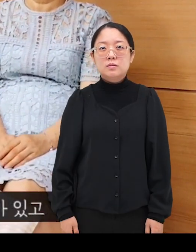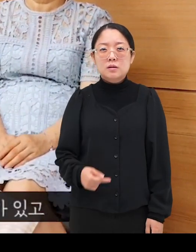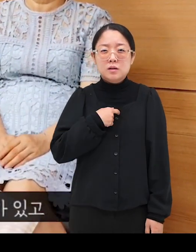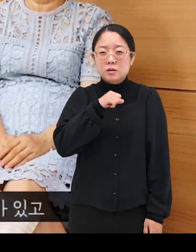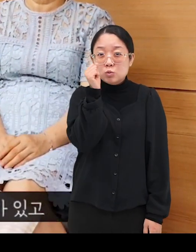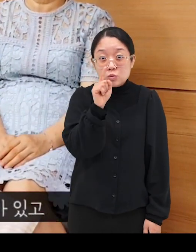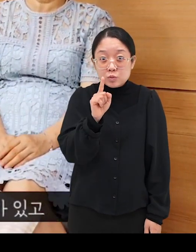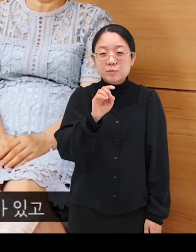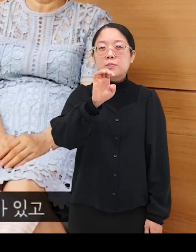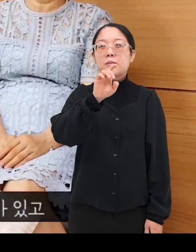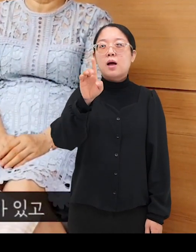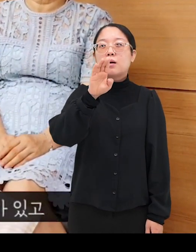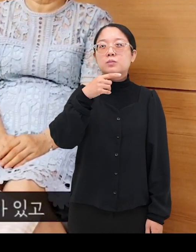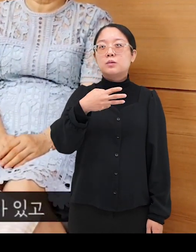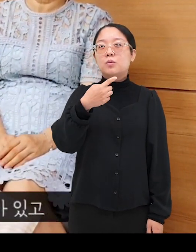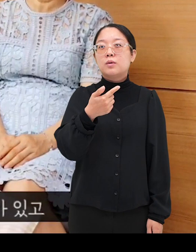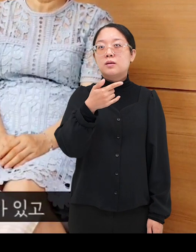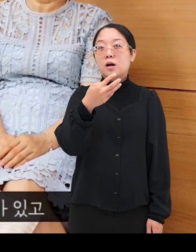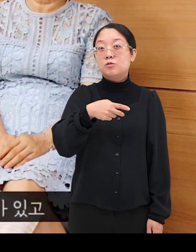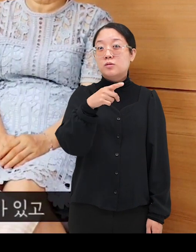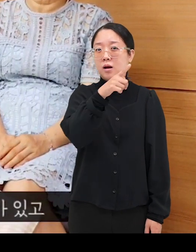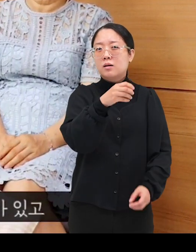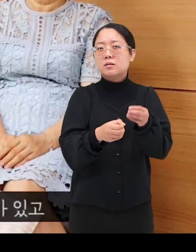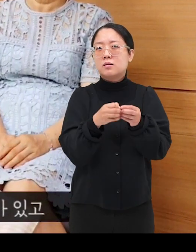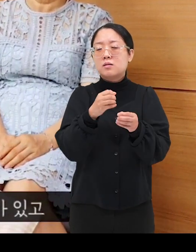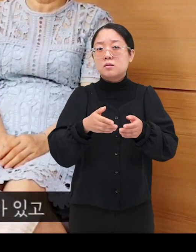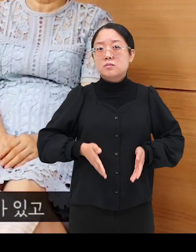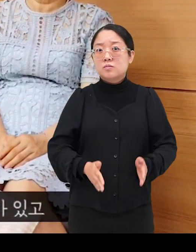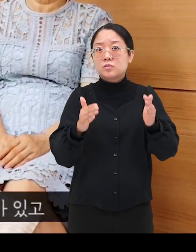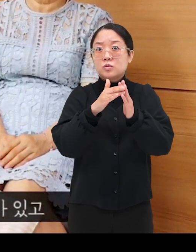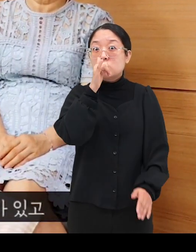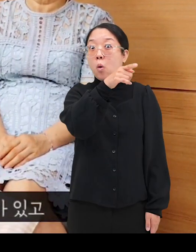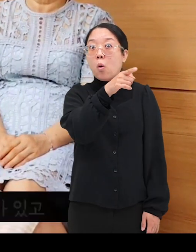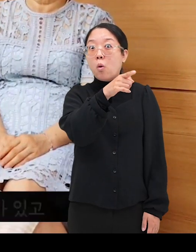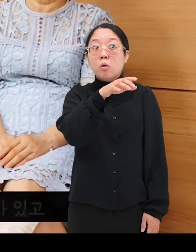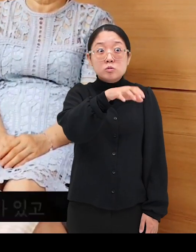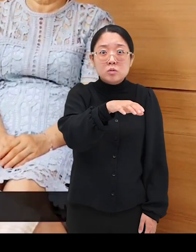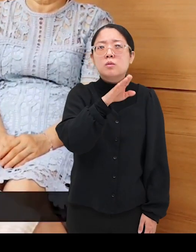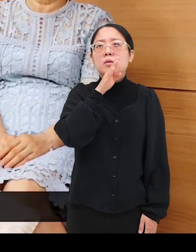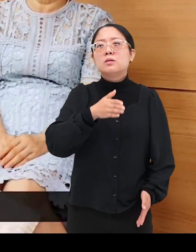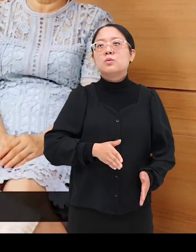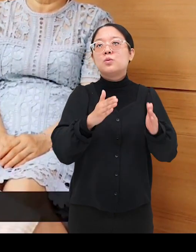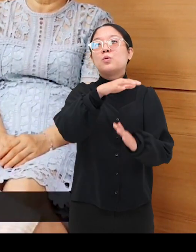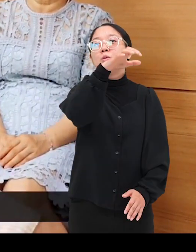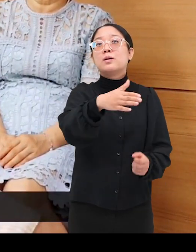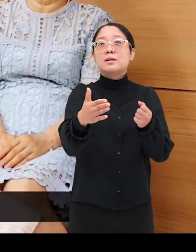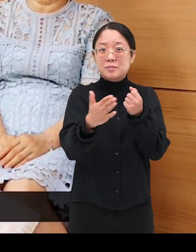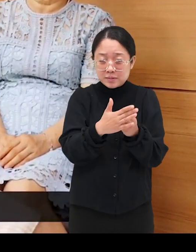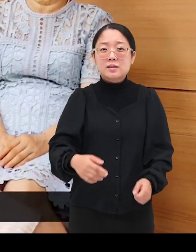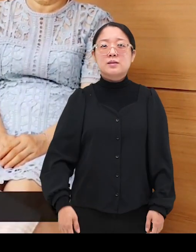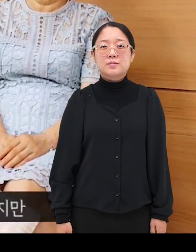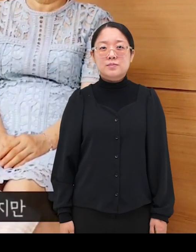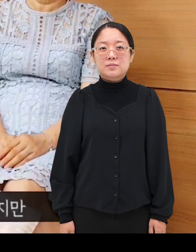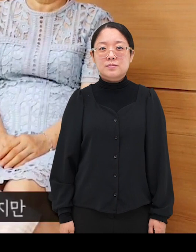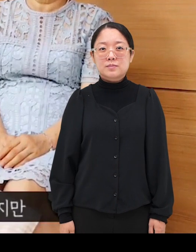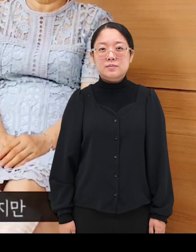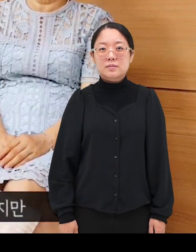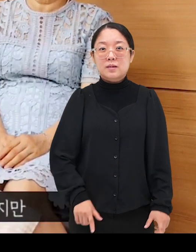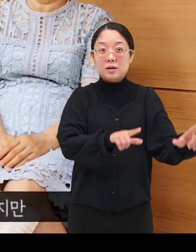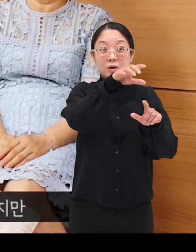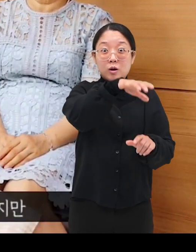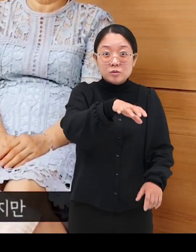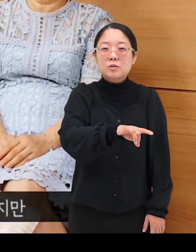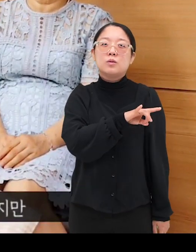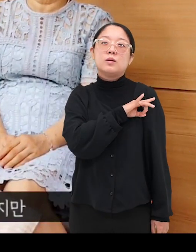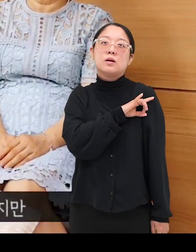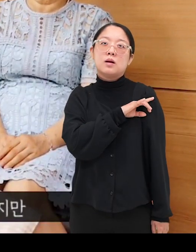제가 좋아하는 그 파블로 네루다 시인의 생가가 있고 그분이 사셨던 곳이기 때문에 그분이